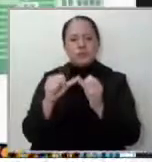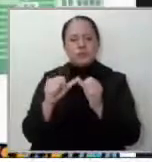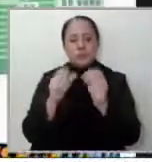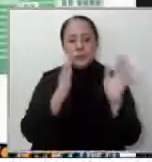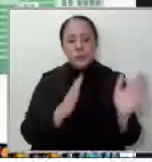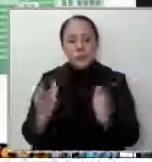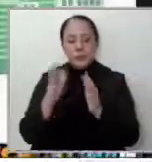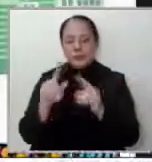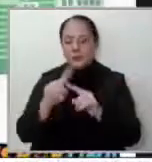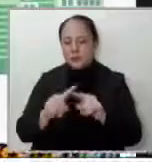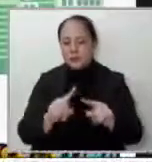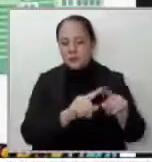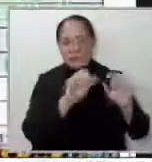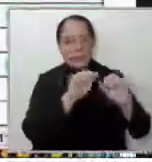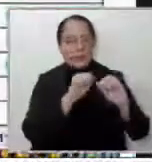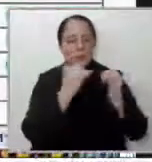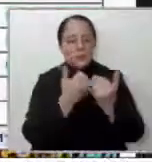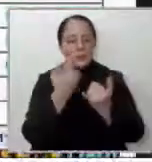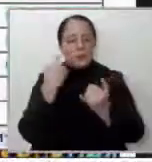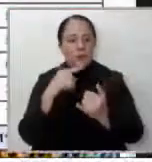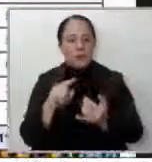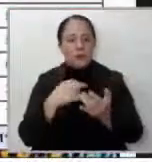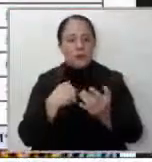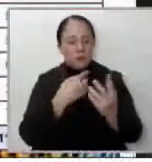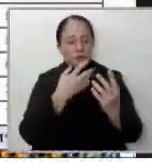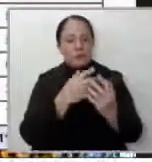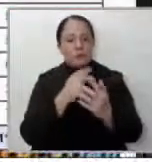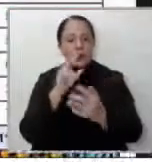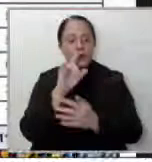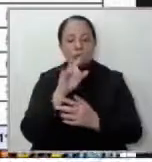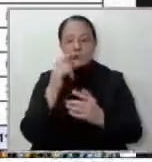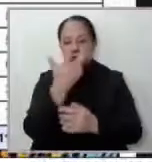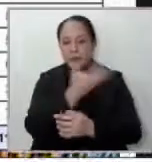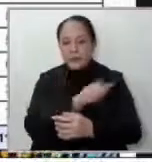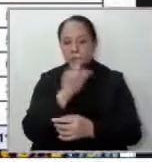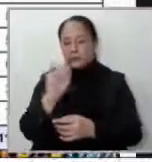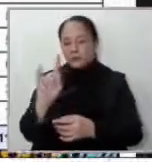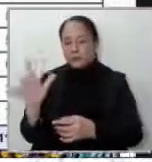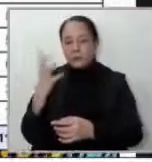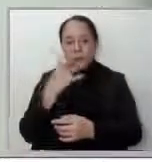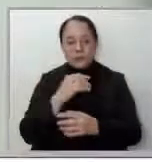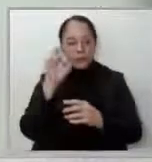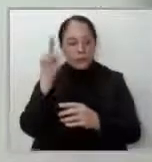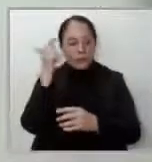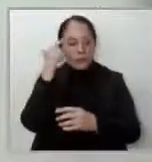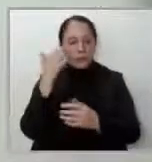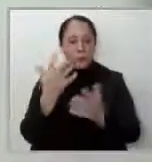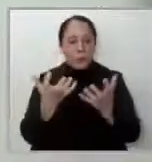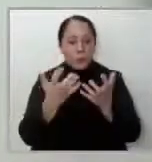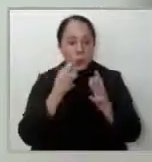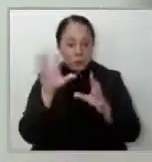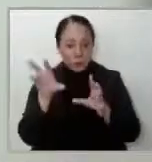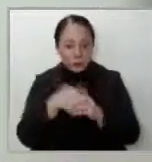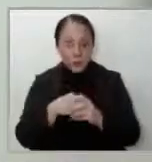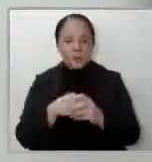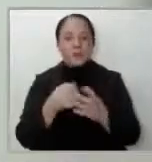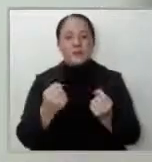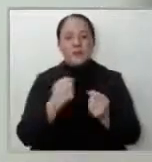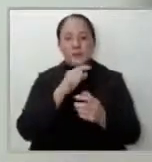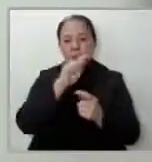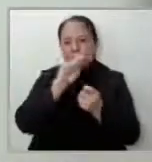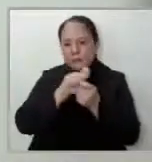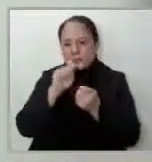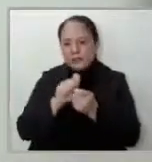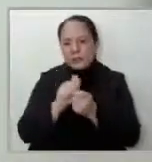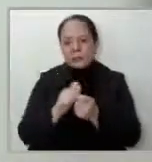iba't ibang ahensya para sa naturang vaccination campaign ng gobyerno. At sa mga nais makilahok, kanilang idinetalye kung paano